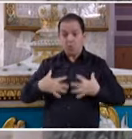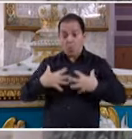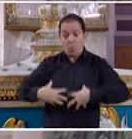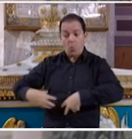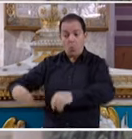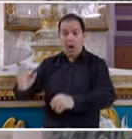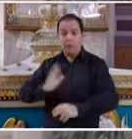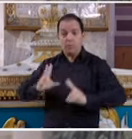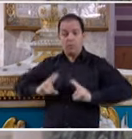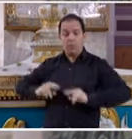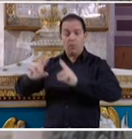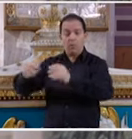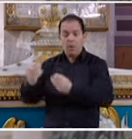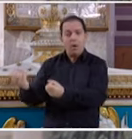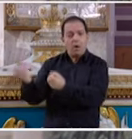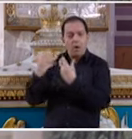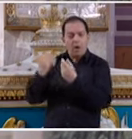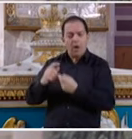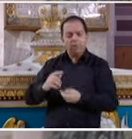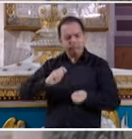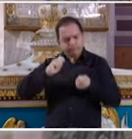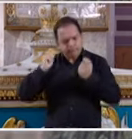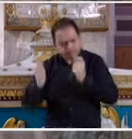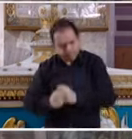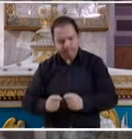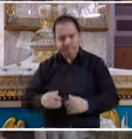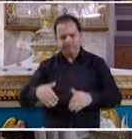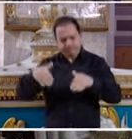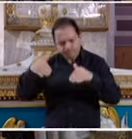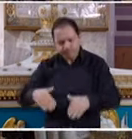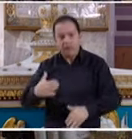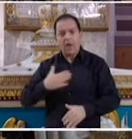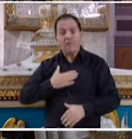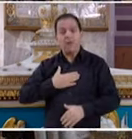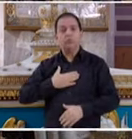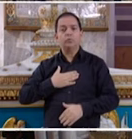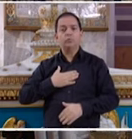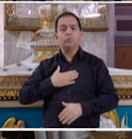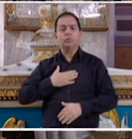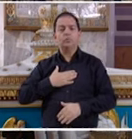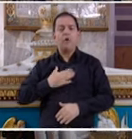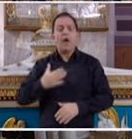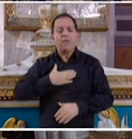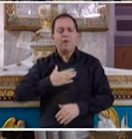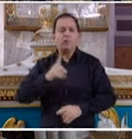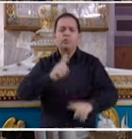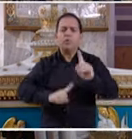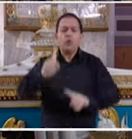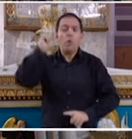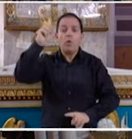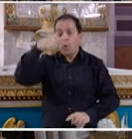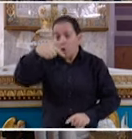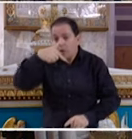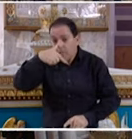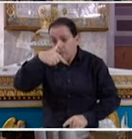μας έμαθε το δρόμο της ευχαριστίας. Καθότι ευχαριστώ ξεύρει να λέει μόνο ο όντως ταπεινός, εκείνος που